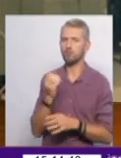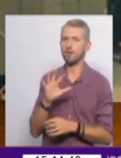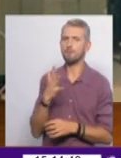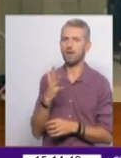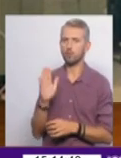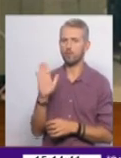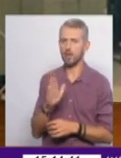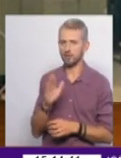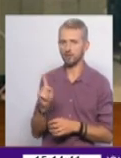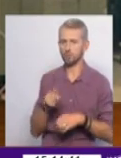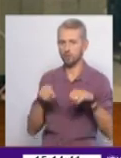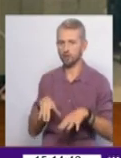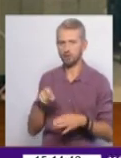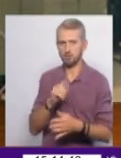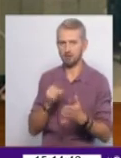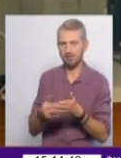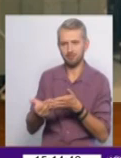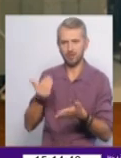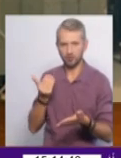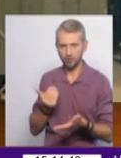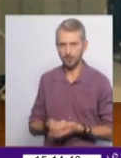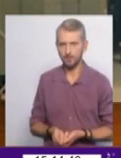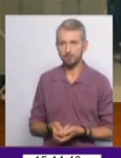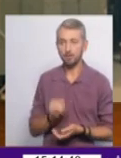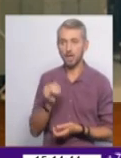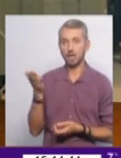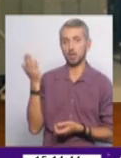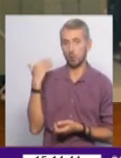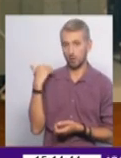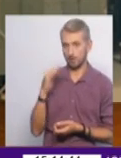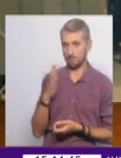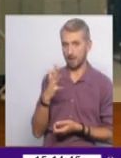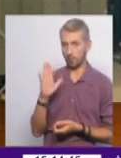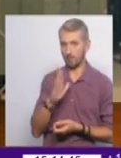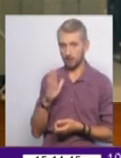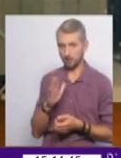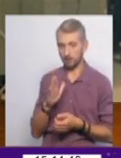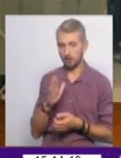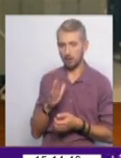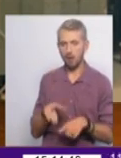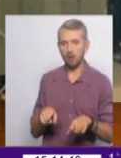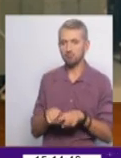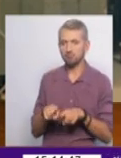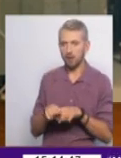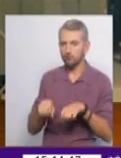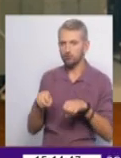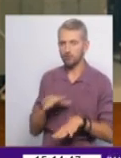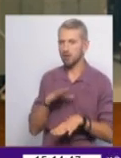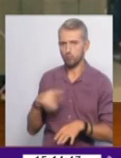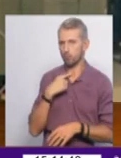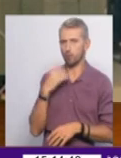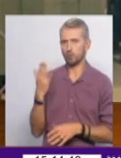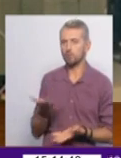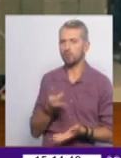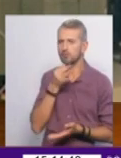щоб вирішити це питання якомога раніше, попередньо. І тоді таке ж рішення не було проголосовано.